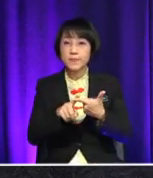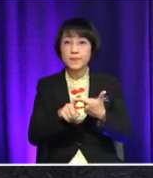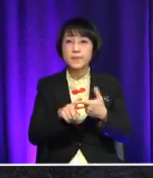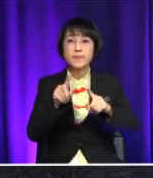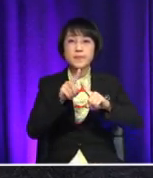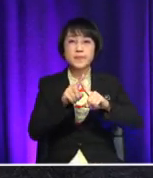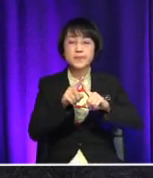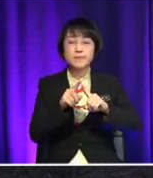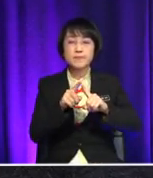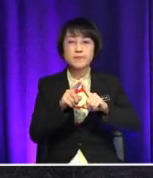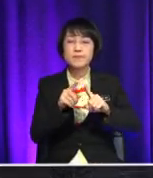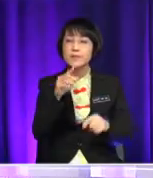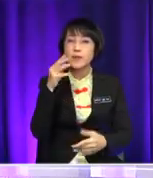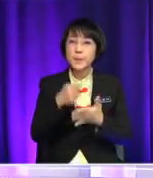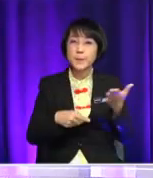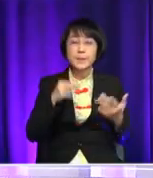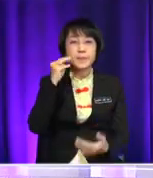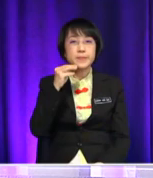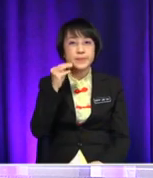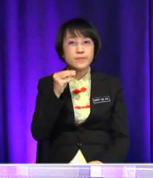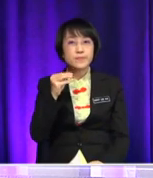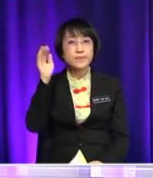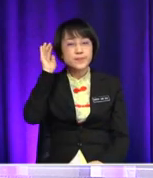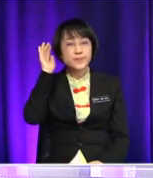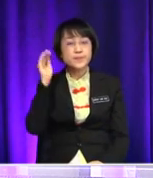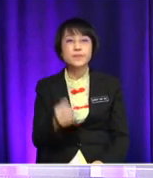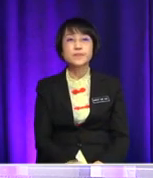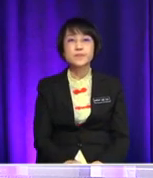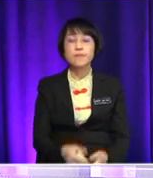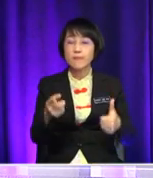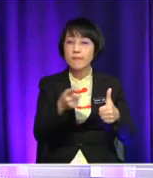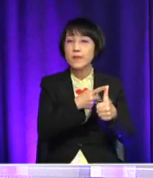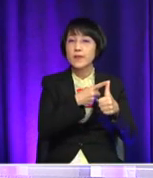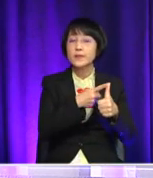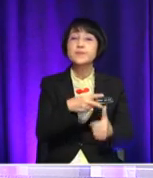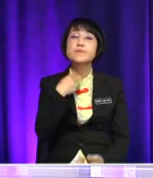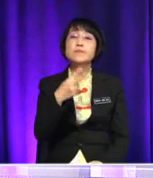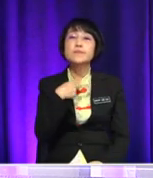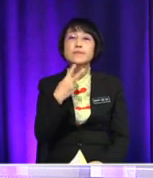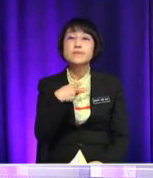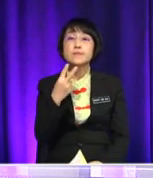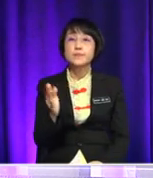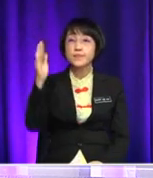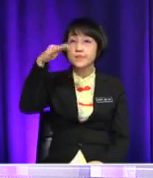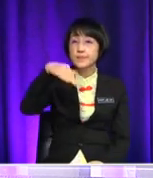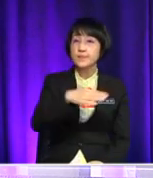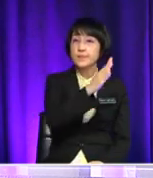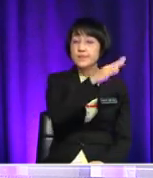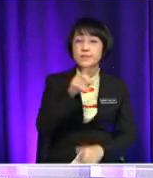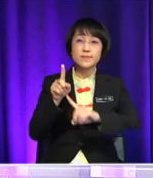yang paling dekat dengan jelas ialah satu intonasinya dan juga